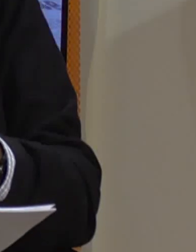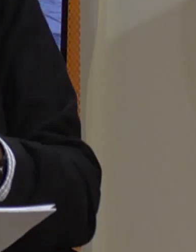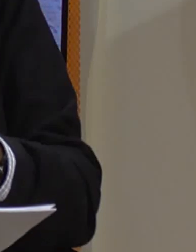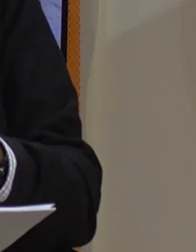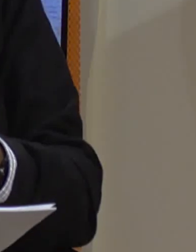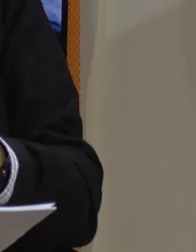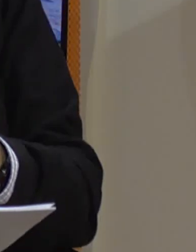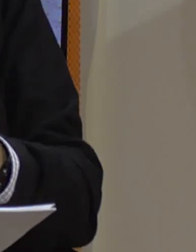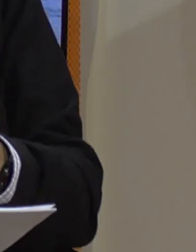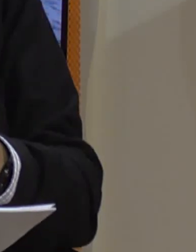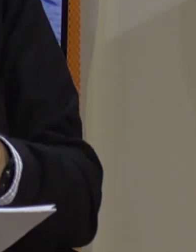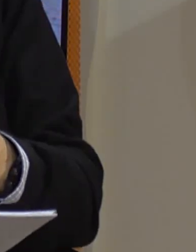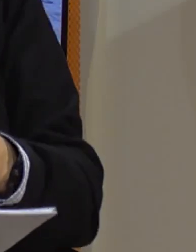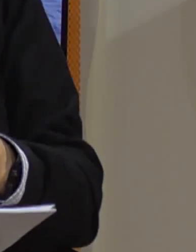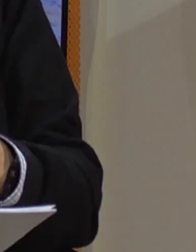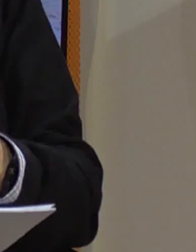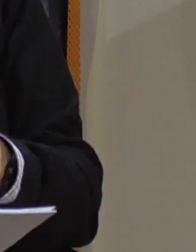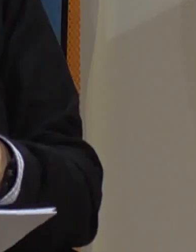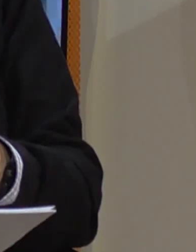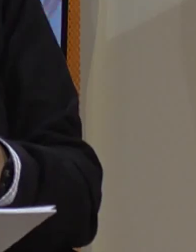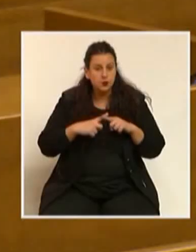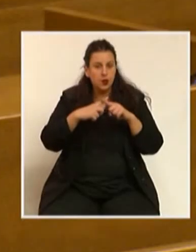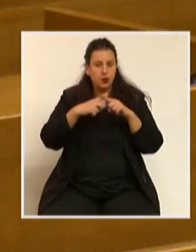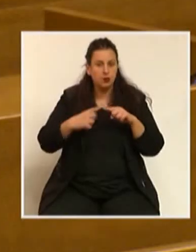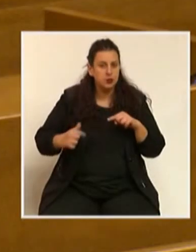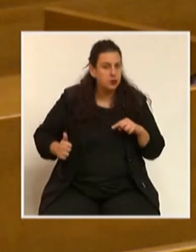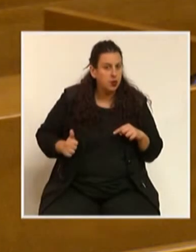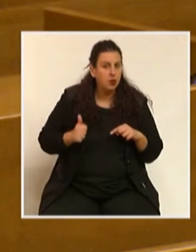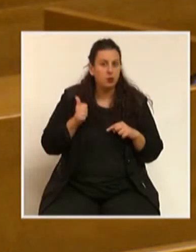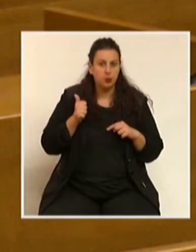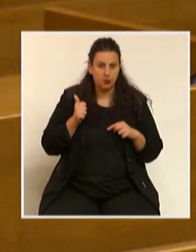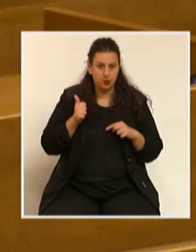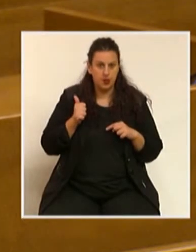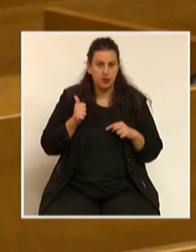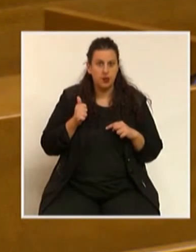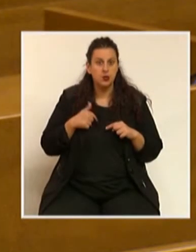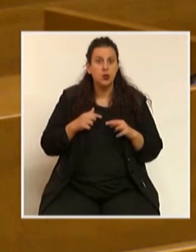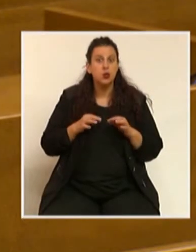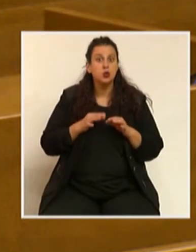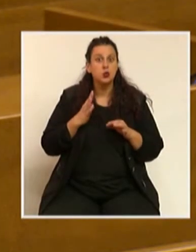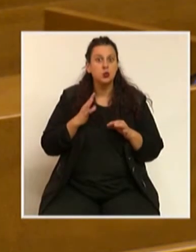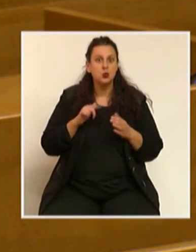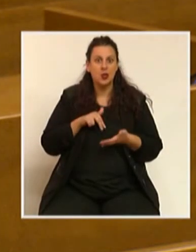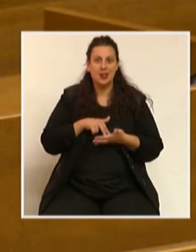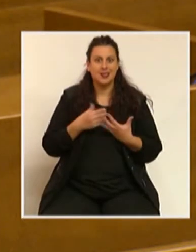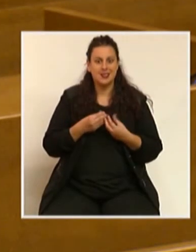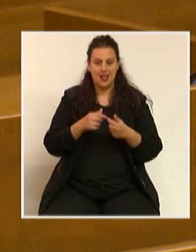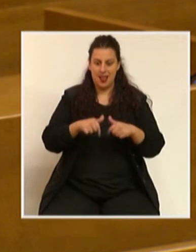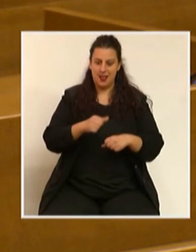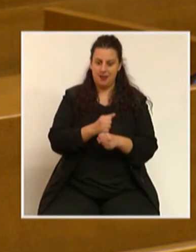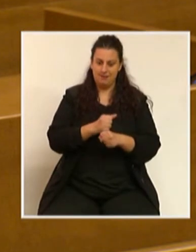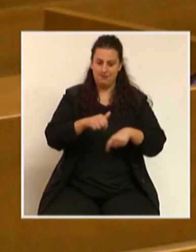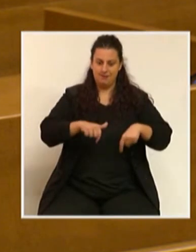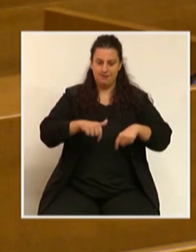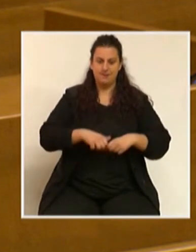és el moment, no? I tu, perdó que te talli, Víctor, però tu imagina que anem a veure l'elector de Compromís, anem a veure un elector de Compromís, diu, ui,